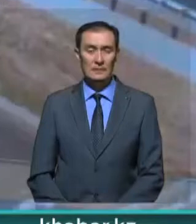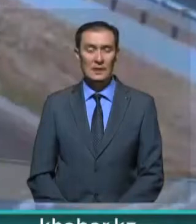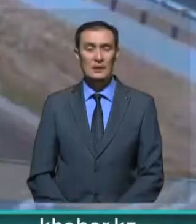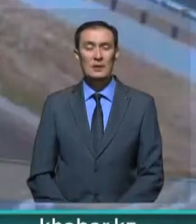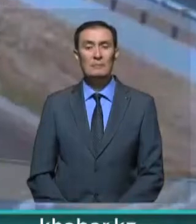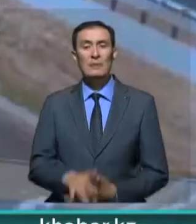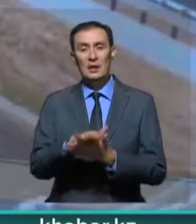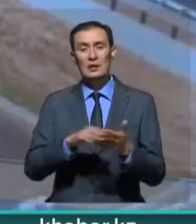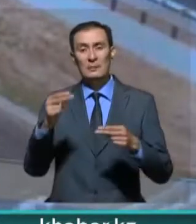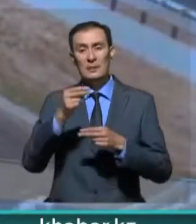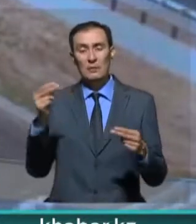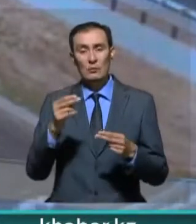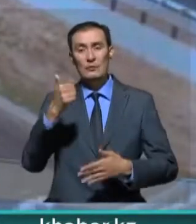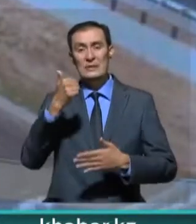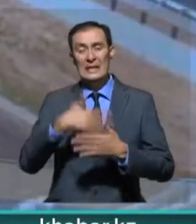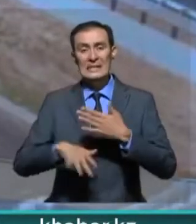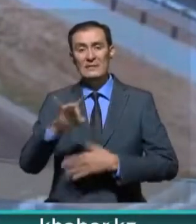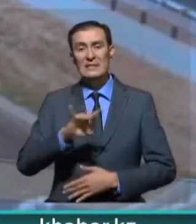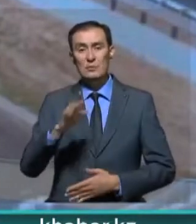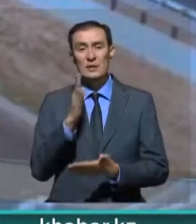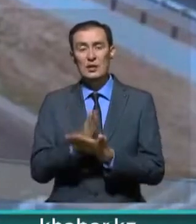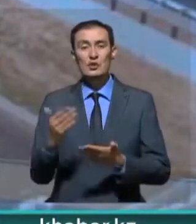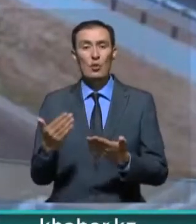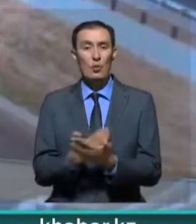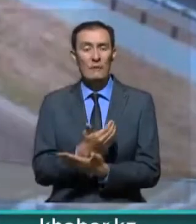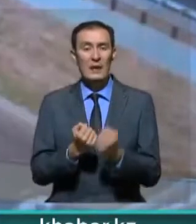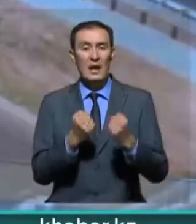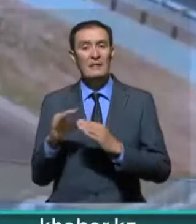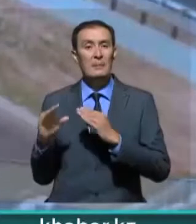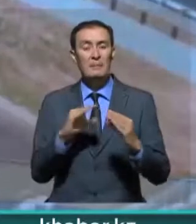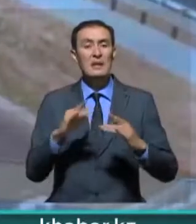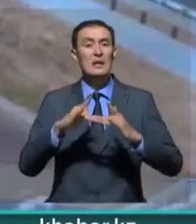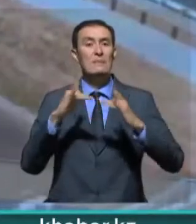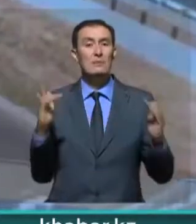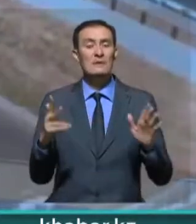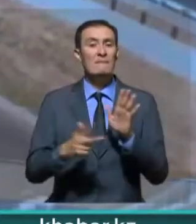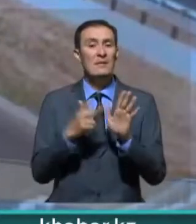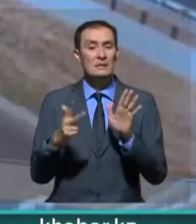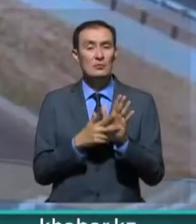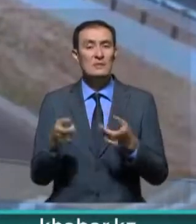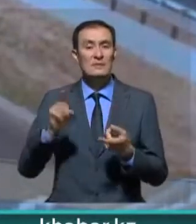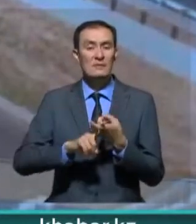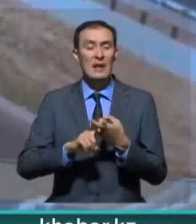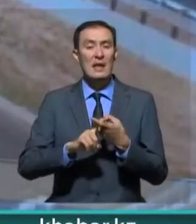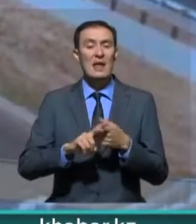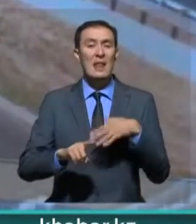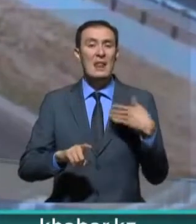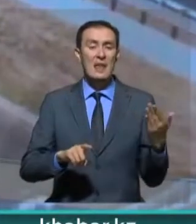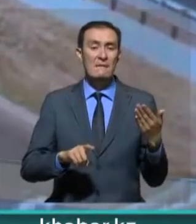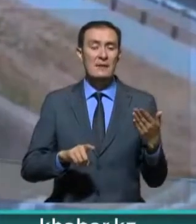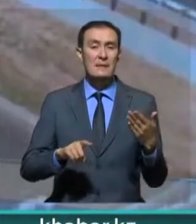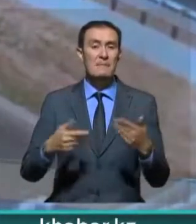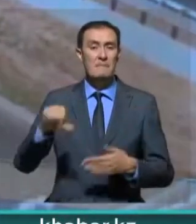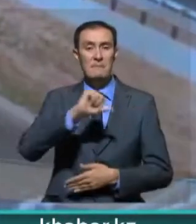И еще на дорожную тематику. В столице республики появился новый автомобильный мост. 8-й по счету. Он соединяет левобережье с